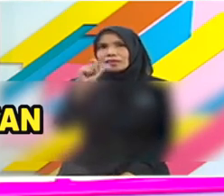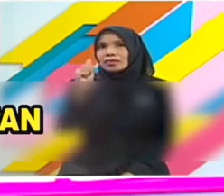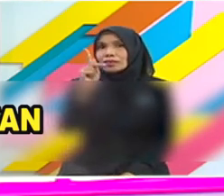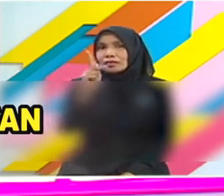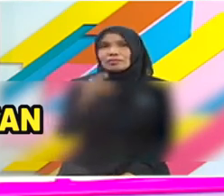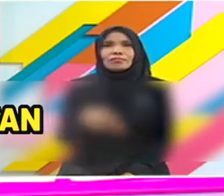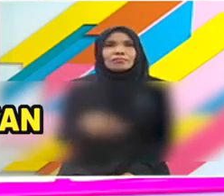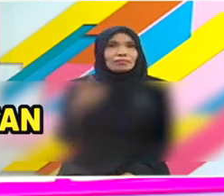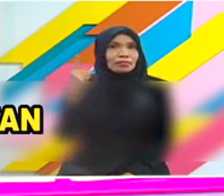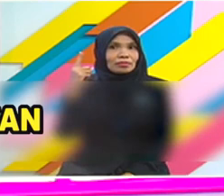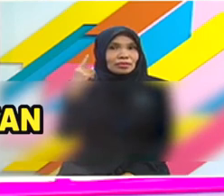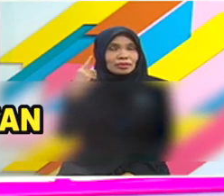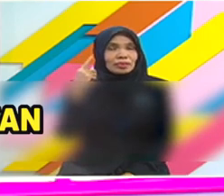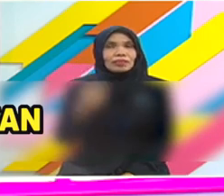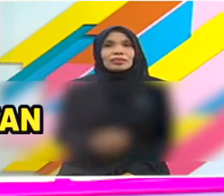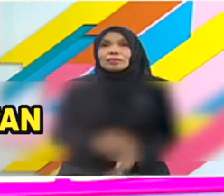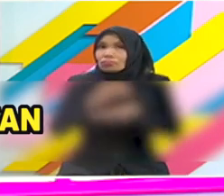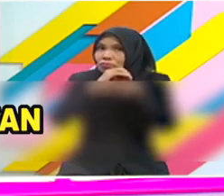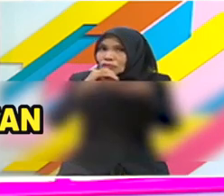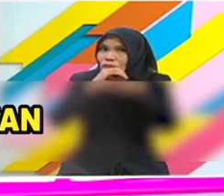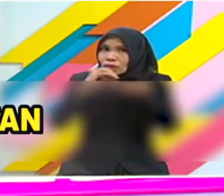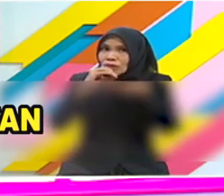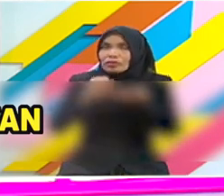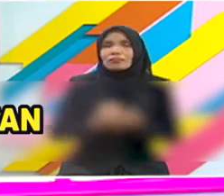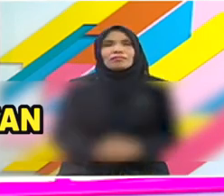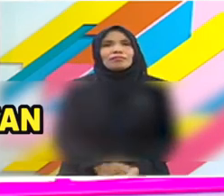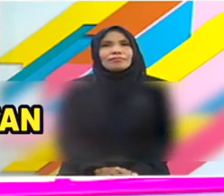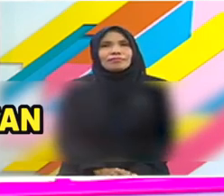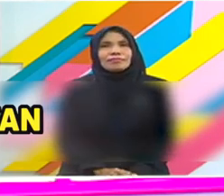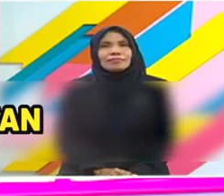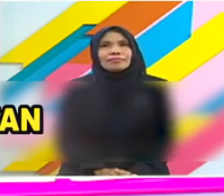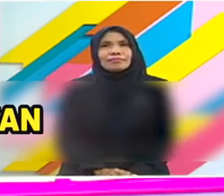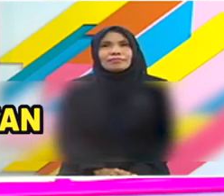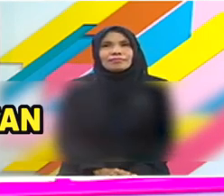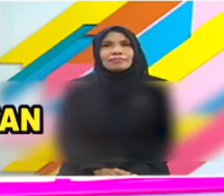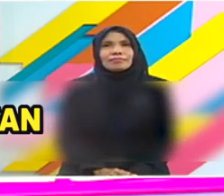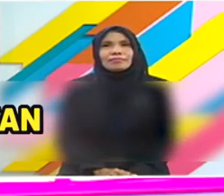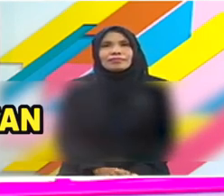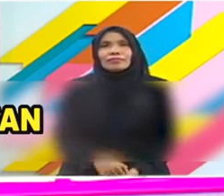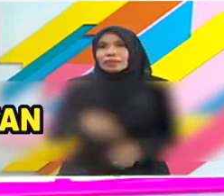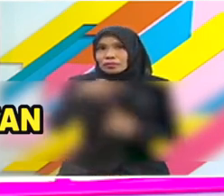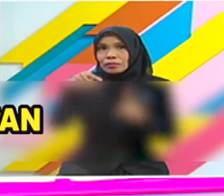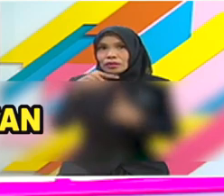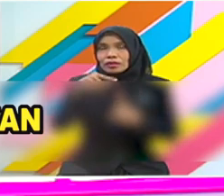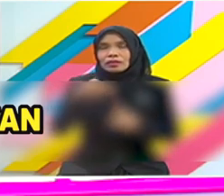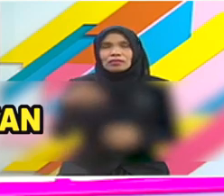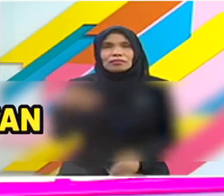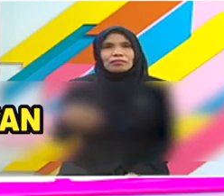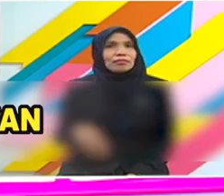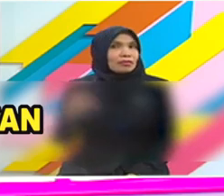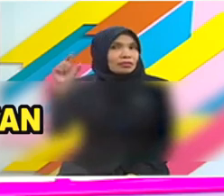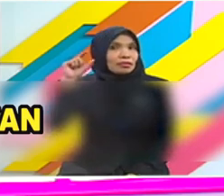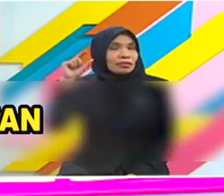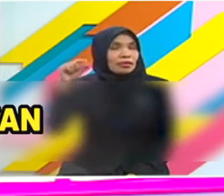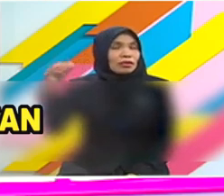kuat, berkemungkinan akan menyebabkan gegendang telinga kita pecah. Bila gegendang telinga pecah, kita akan